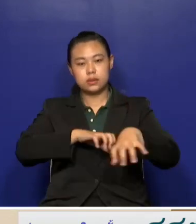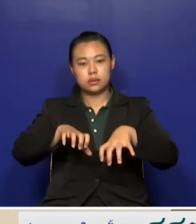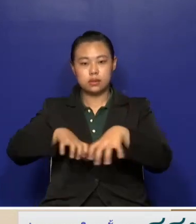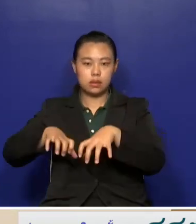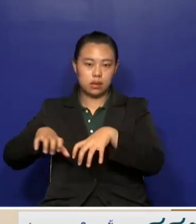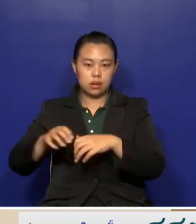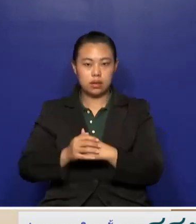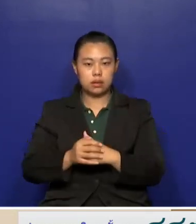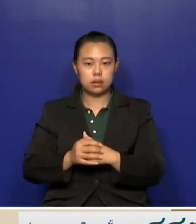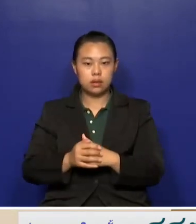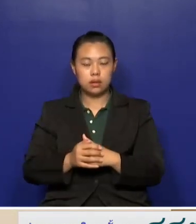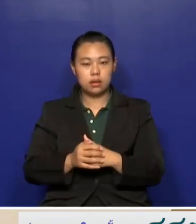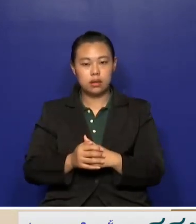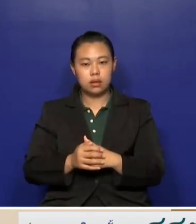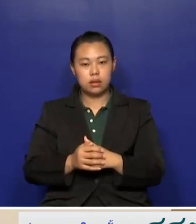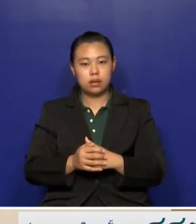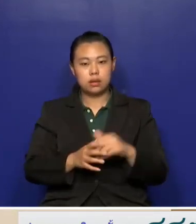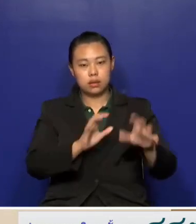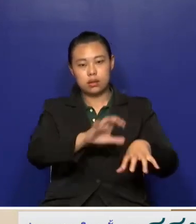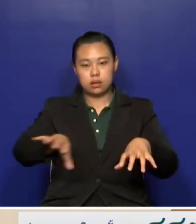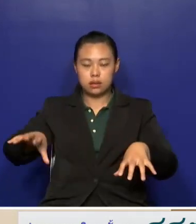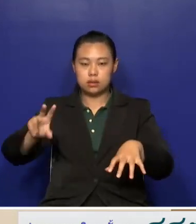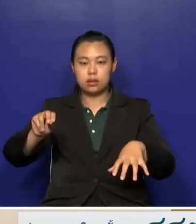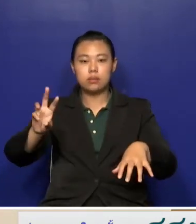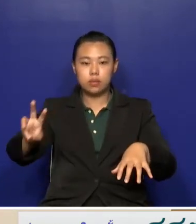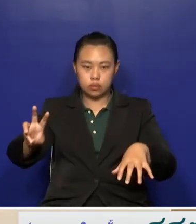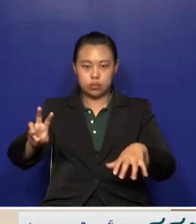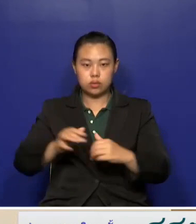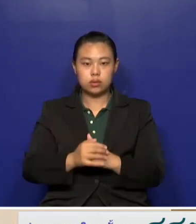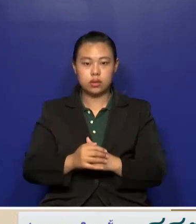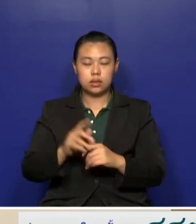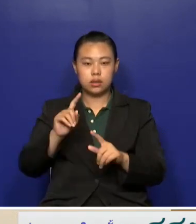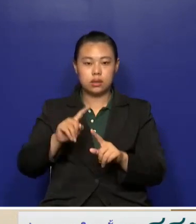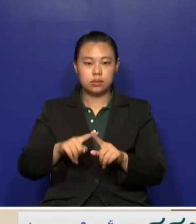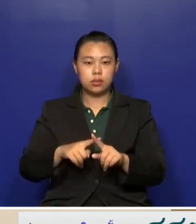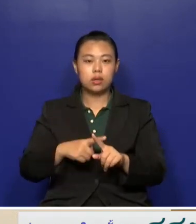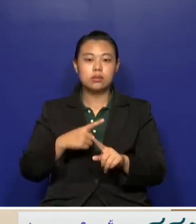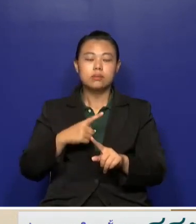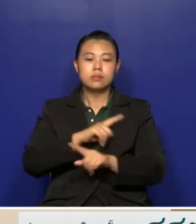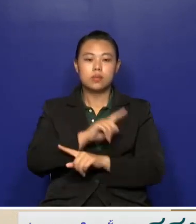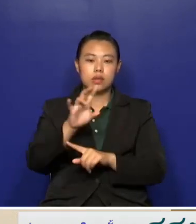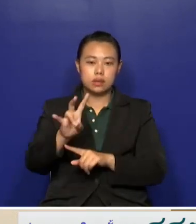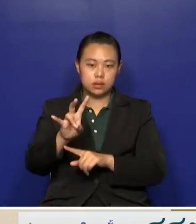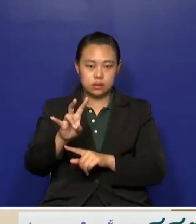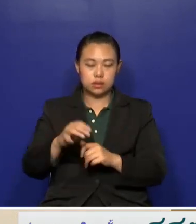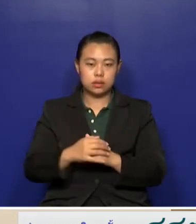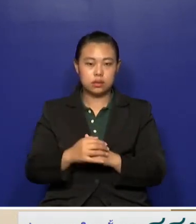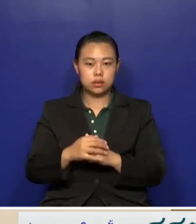เทศฉบับปรับปรุงทั้งหมดนะครับ36หน่วยงานเมื่อวันที่7ธันวาคม2563นะครับแล้วก็ได้มี